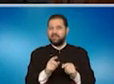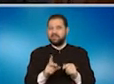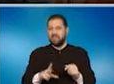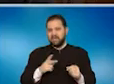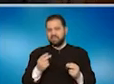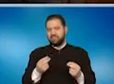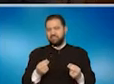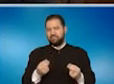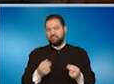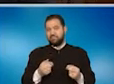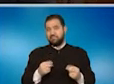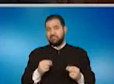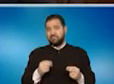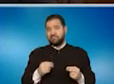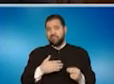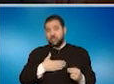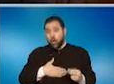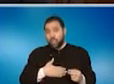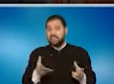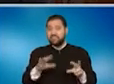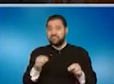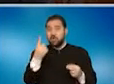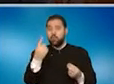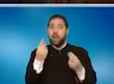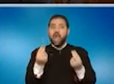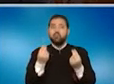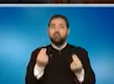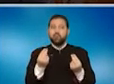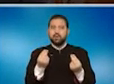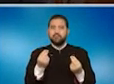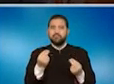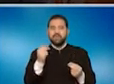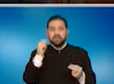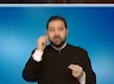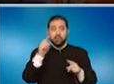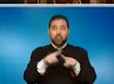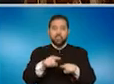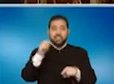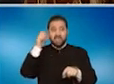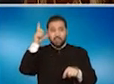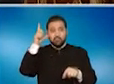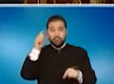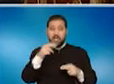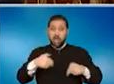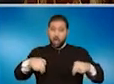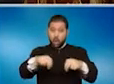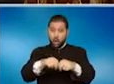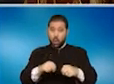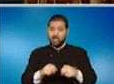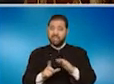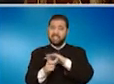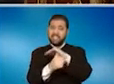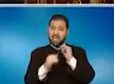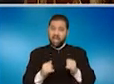e de dorit și trebuie să producă schimbarea scontată. Noi, din